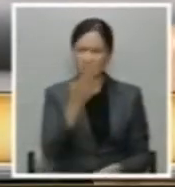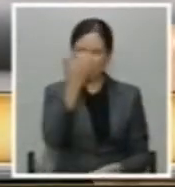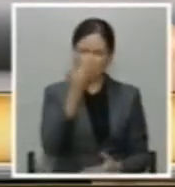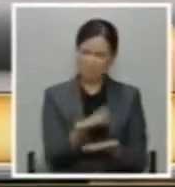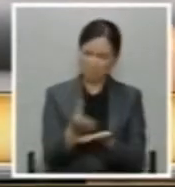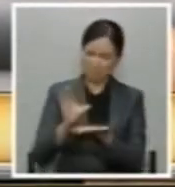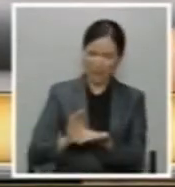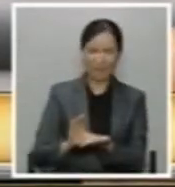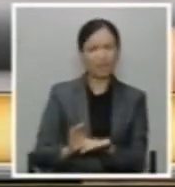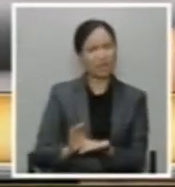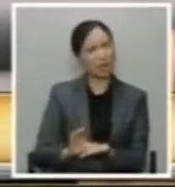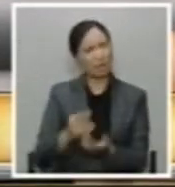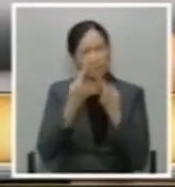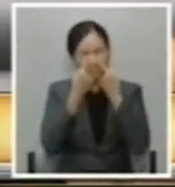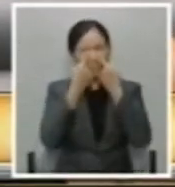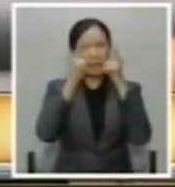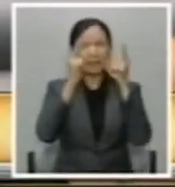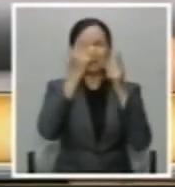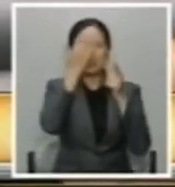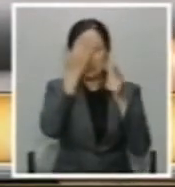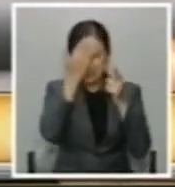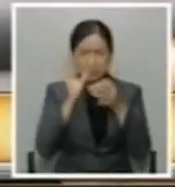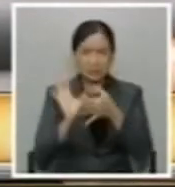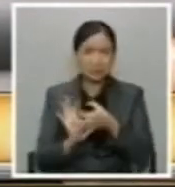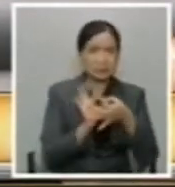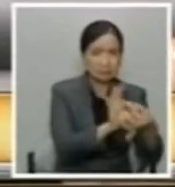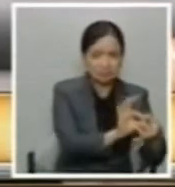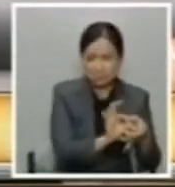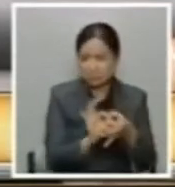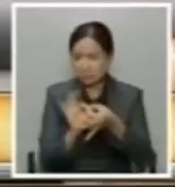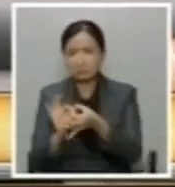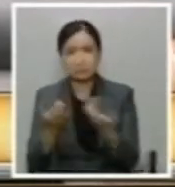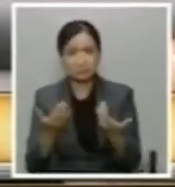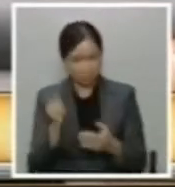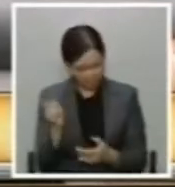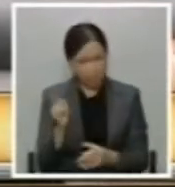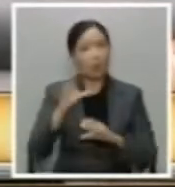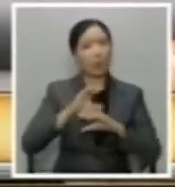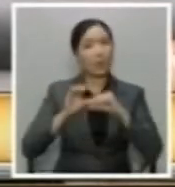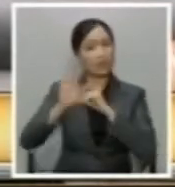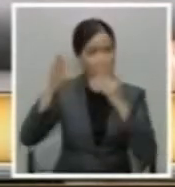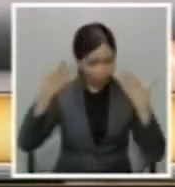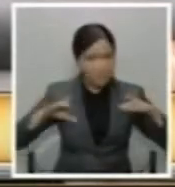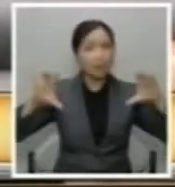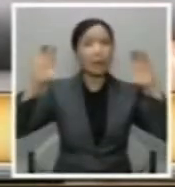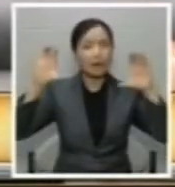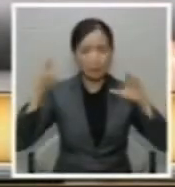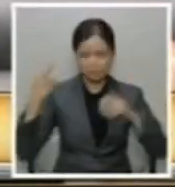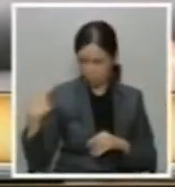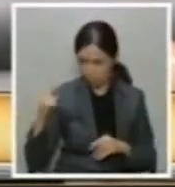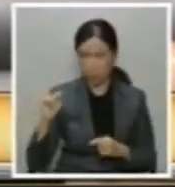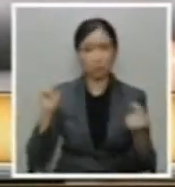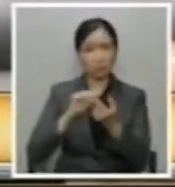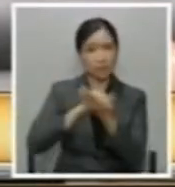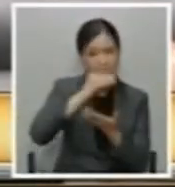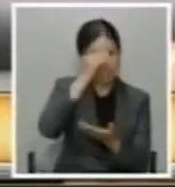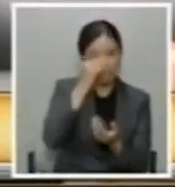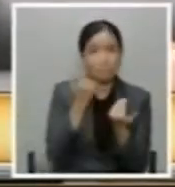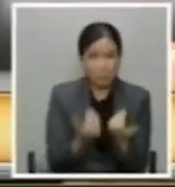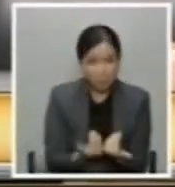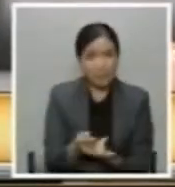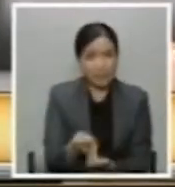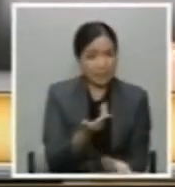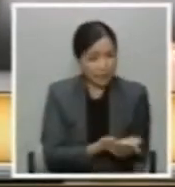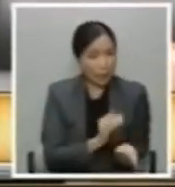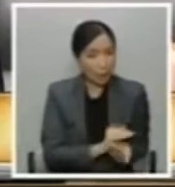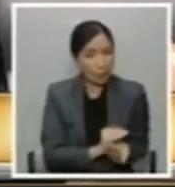ที่รัฐบาลส่งเสริมทำไมถึงไม่มีการเชื่อมทั้งที่เป็นประโยชน์ต่อนักศึกษาที่ณปัจจุบันเนี่ยมีการ